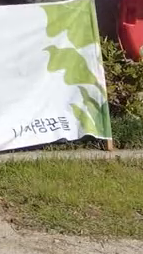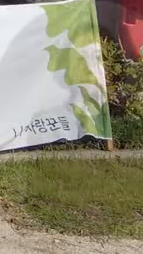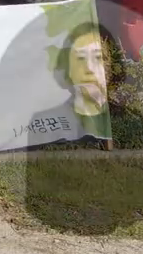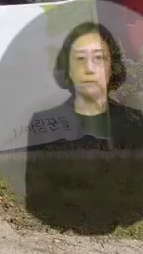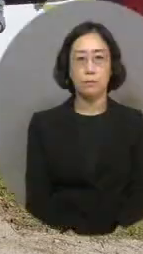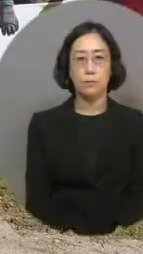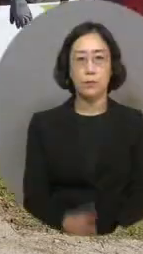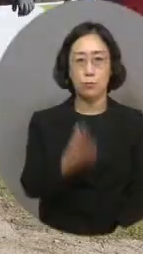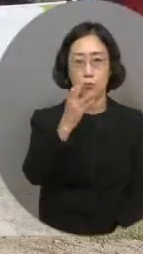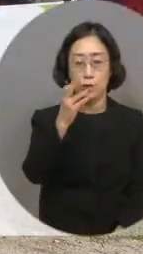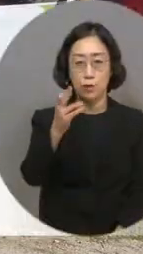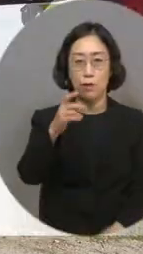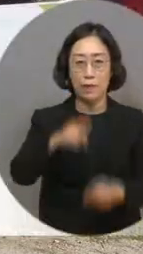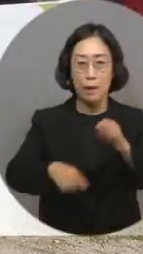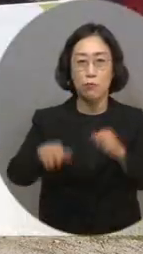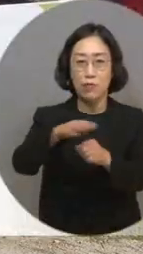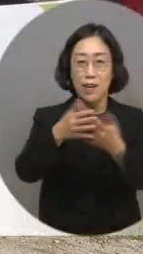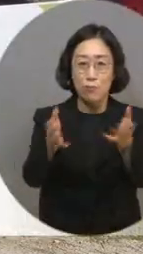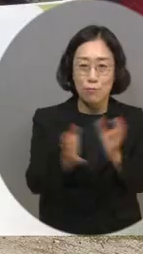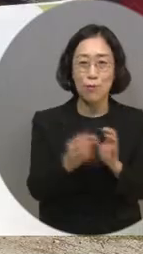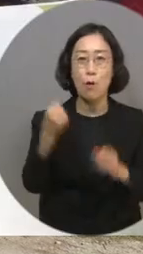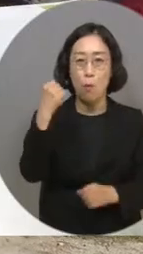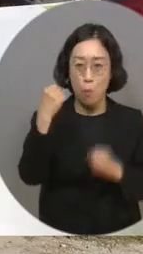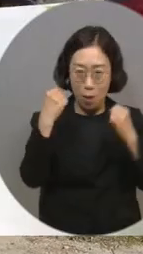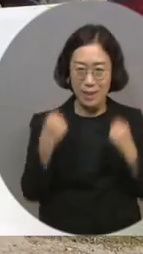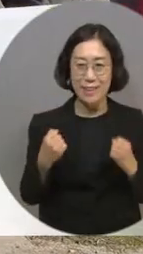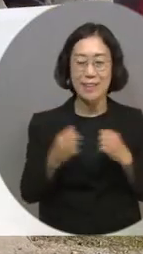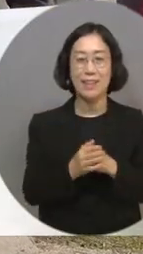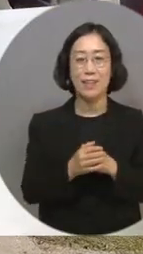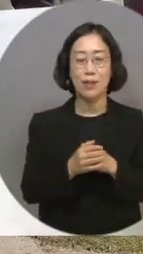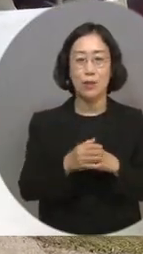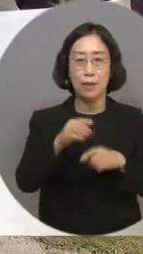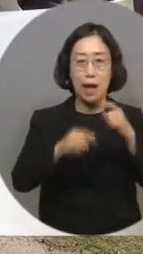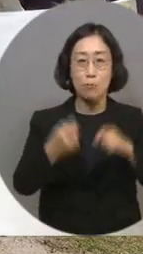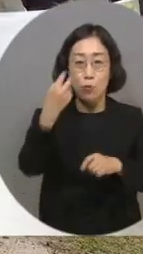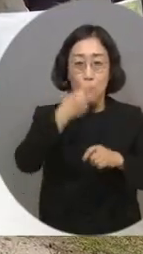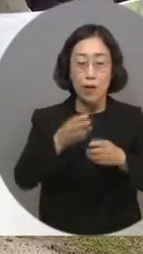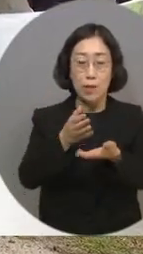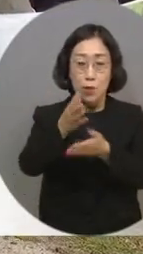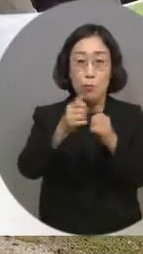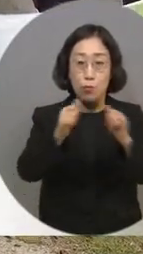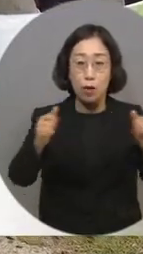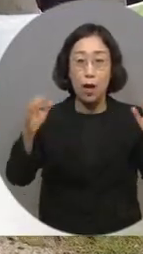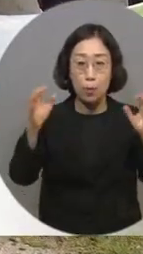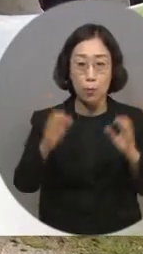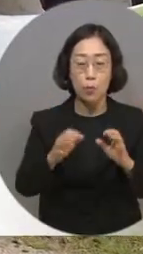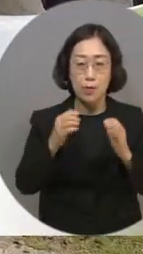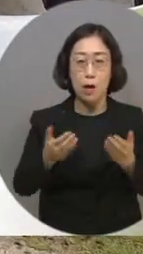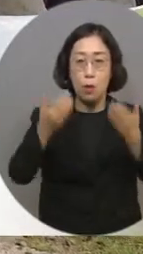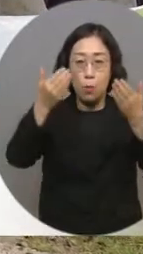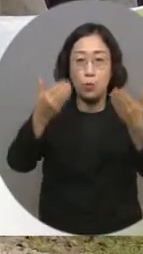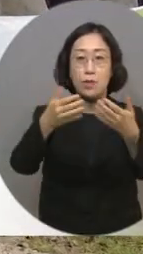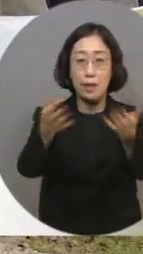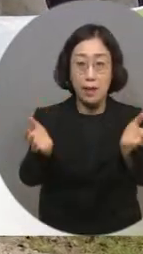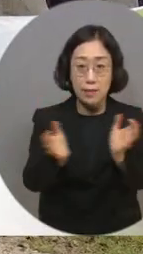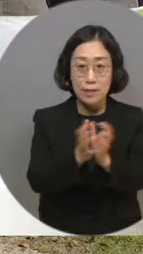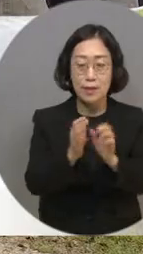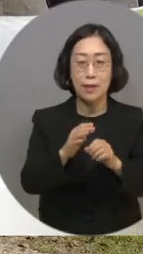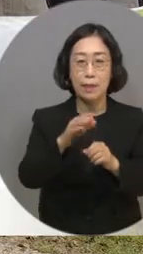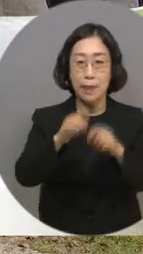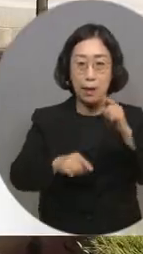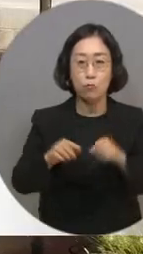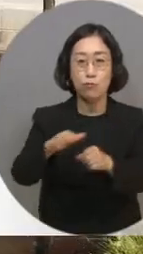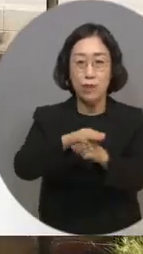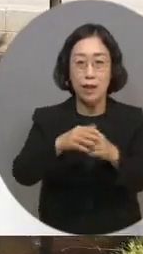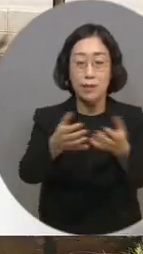순천나무 사랑꾼들 파이팅! 수목관리 전문가들로 구성된 순천봉사단체 순천나무